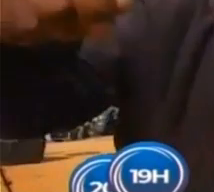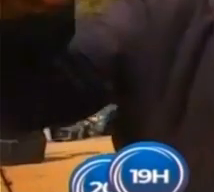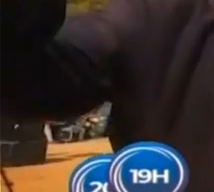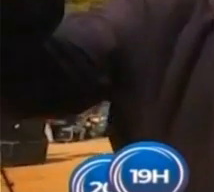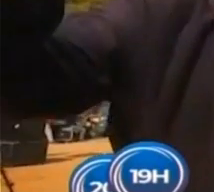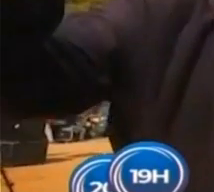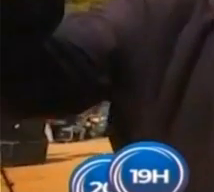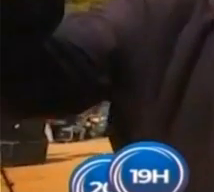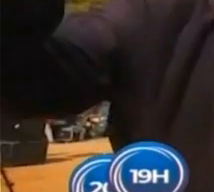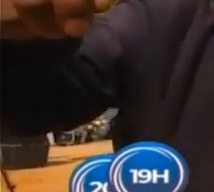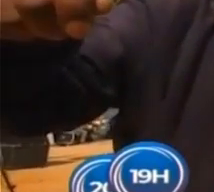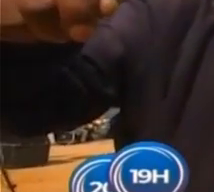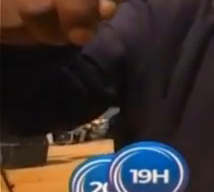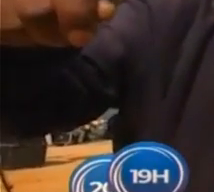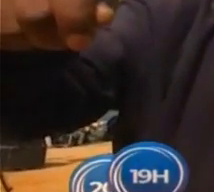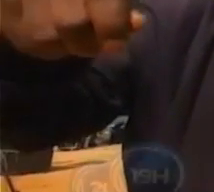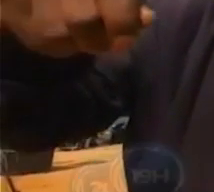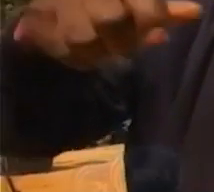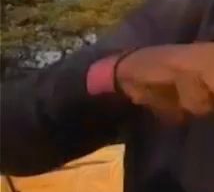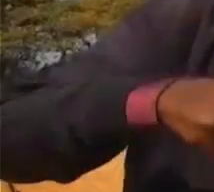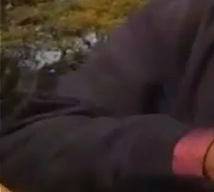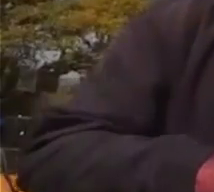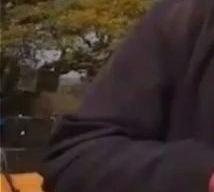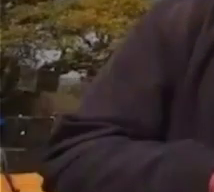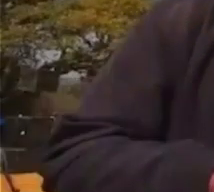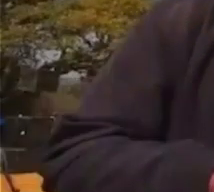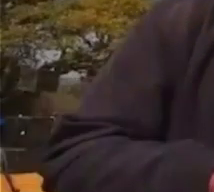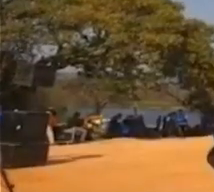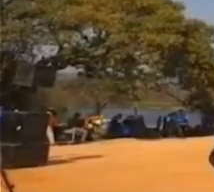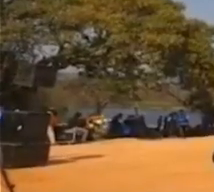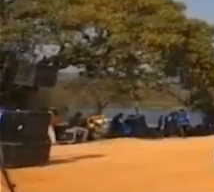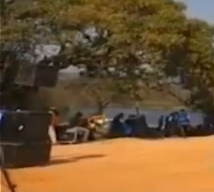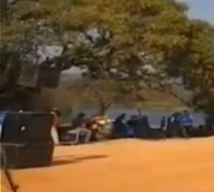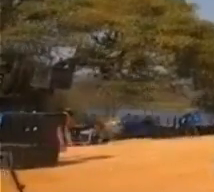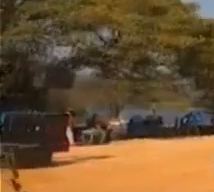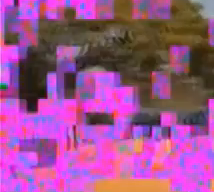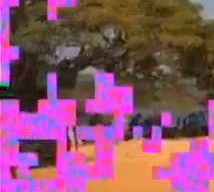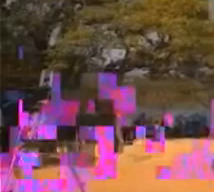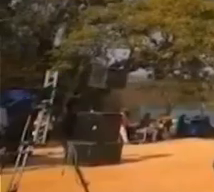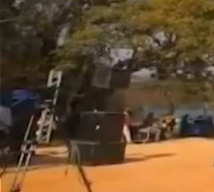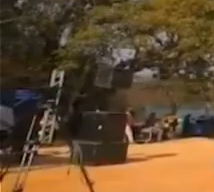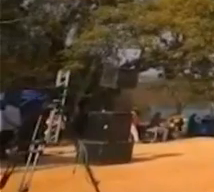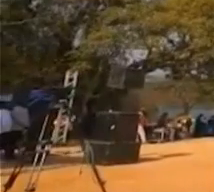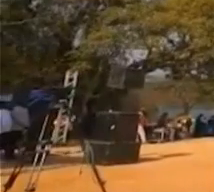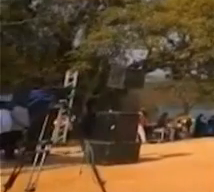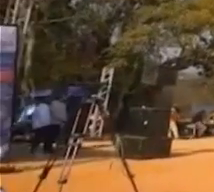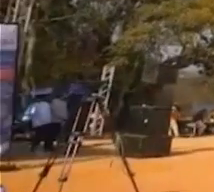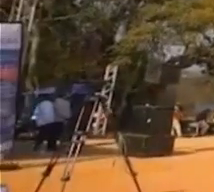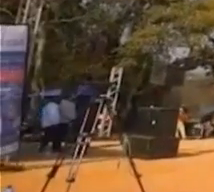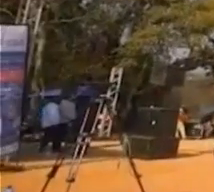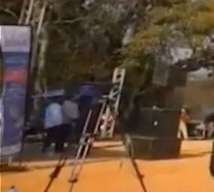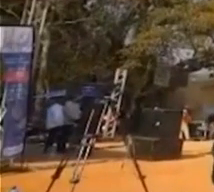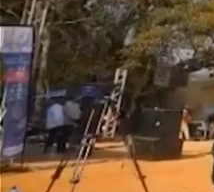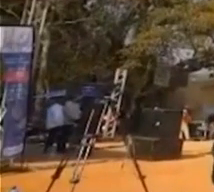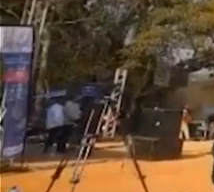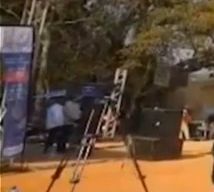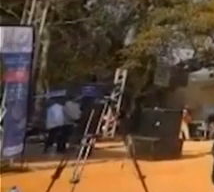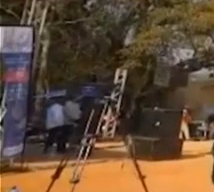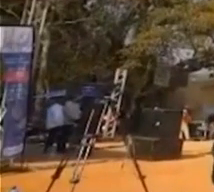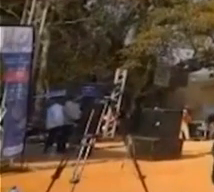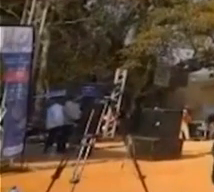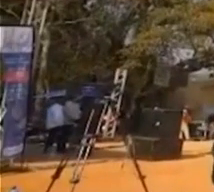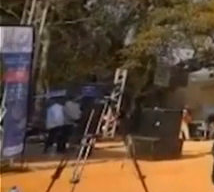c'est le style qui va bien jouer et